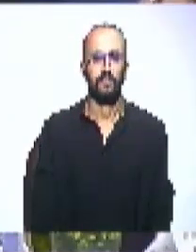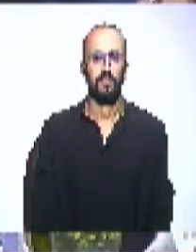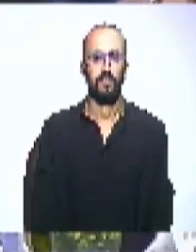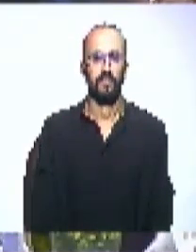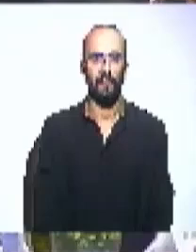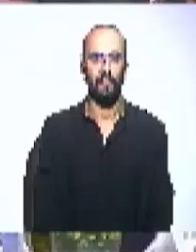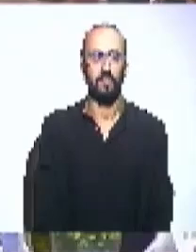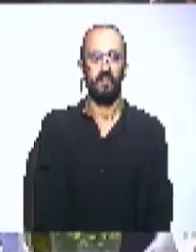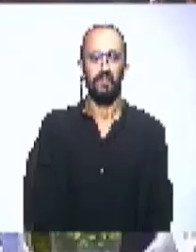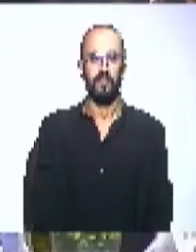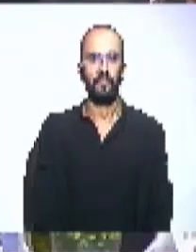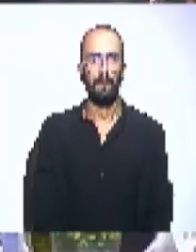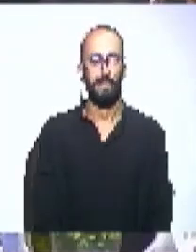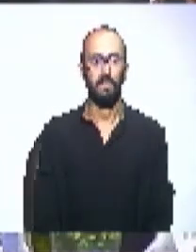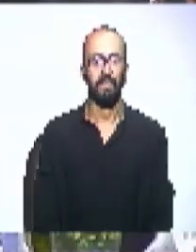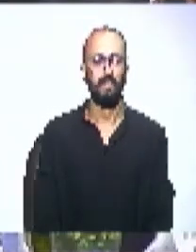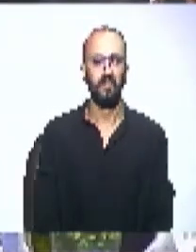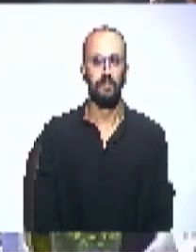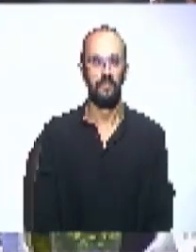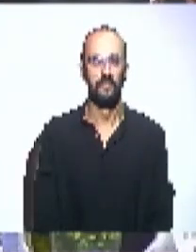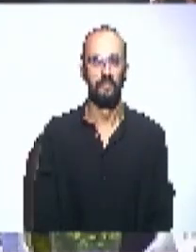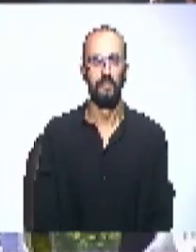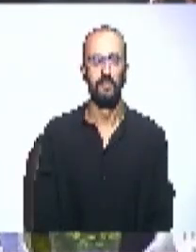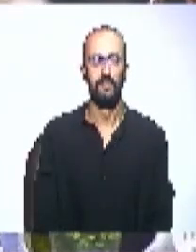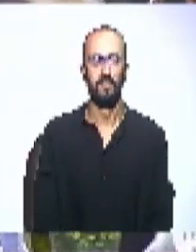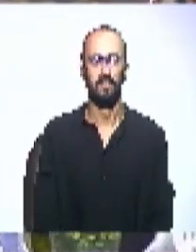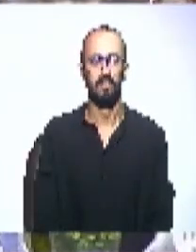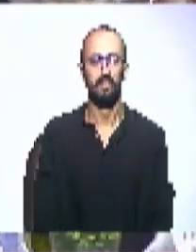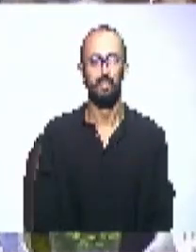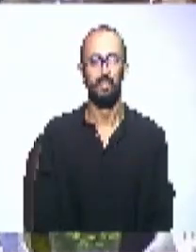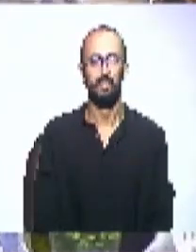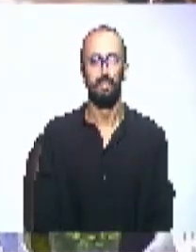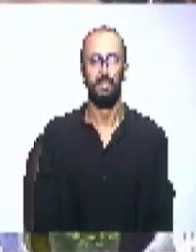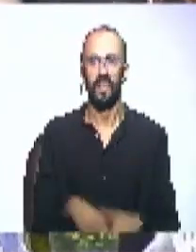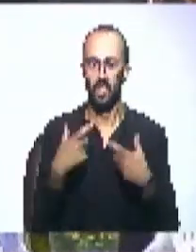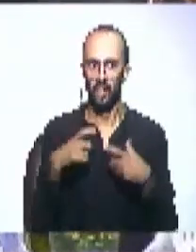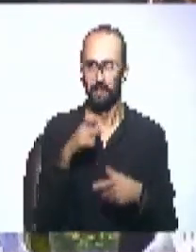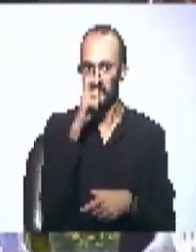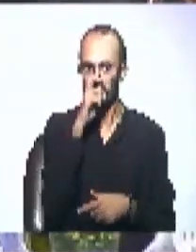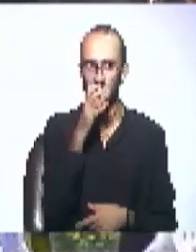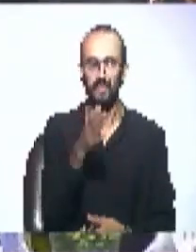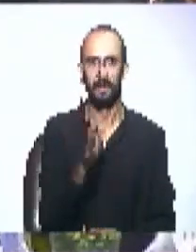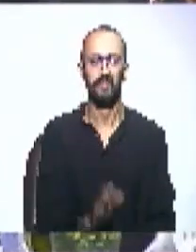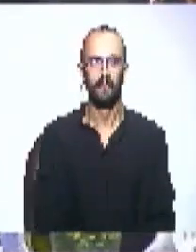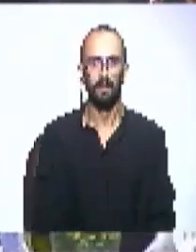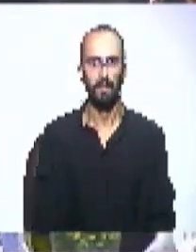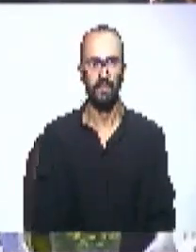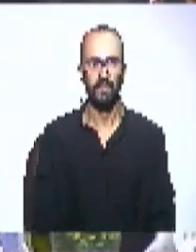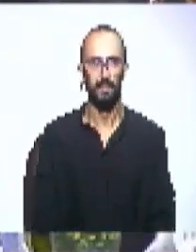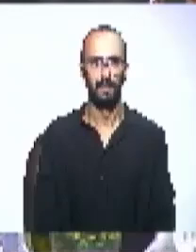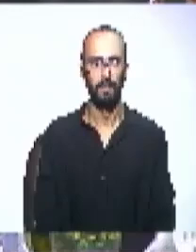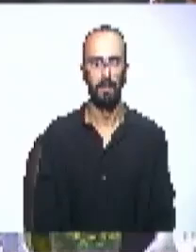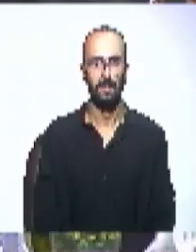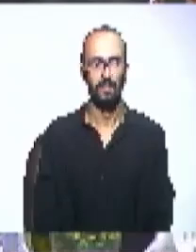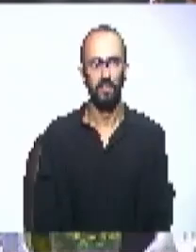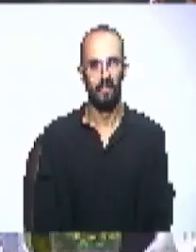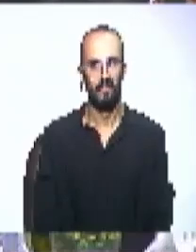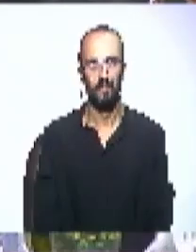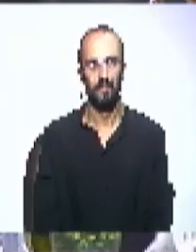عشان ما يبقاش احنا بنشتغل بالكايزر والتوست والحاجات دي لا ده احنا هنشتغل بالعيش البلدي كمان اهو